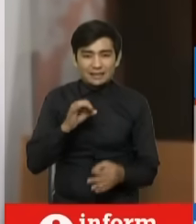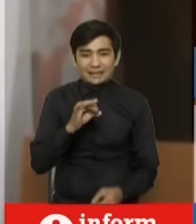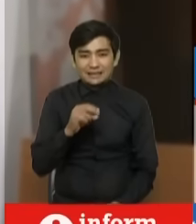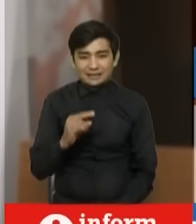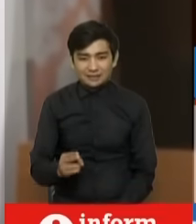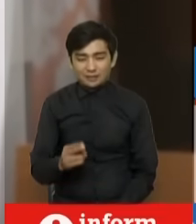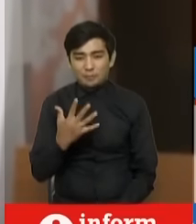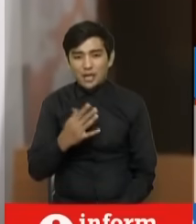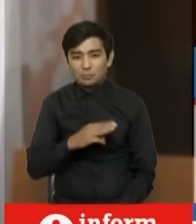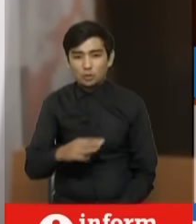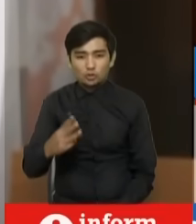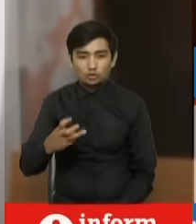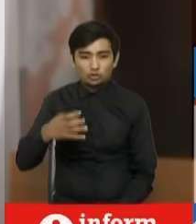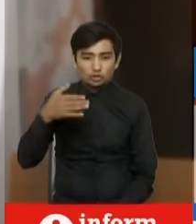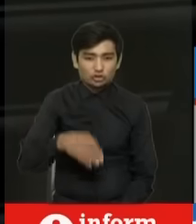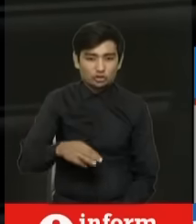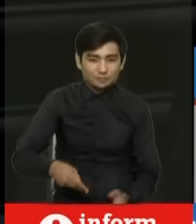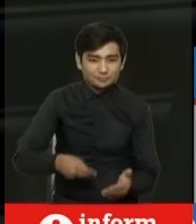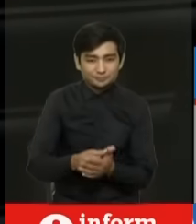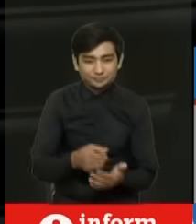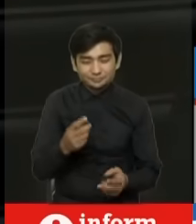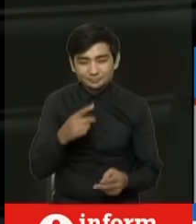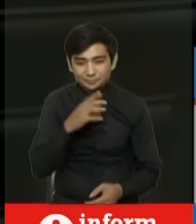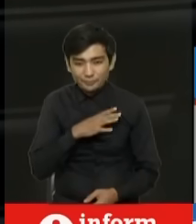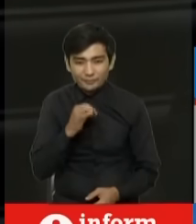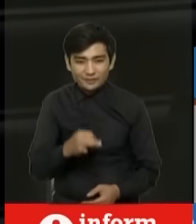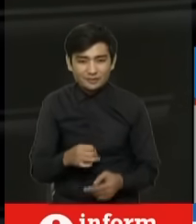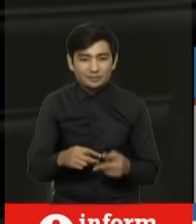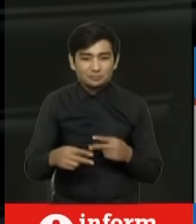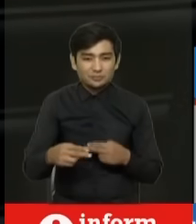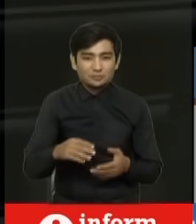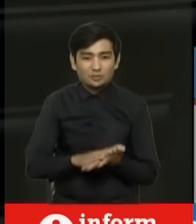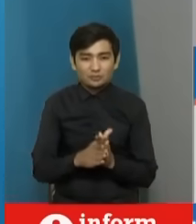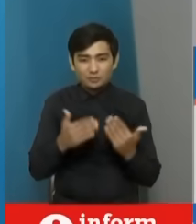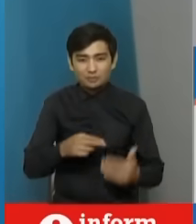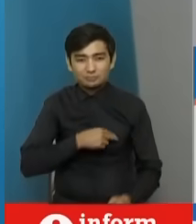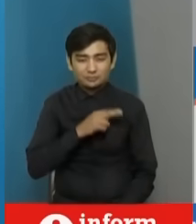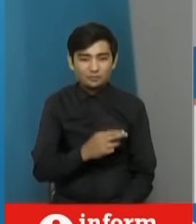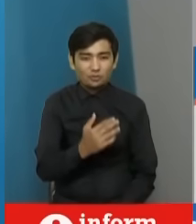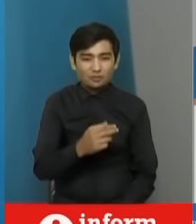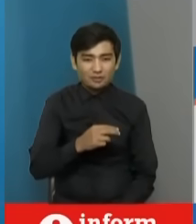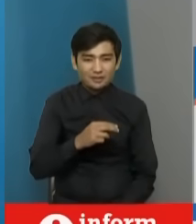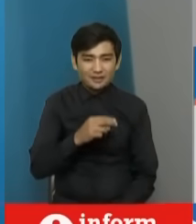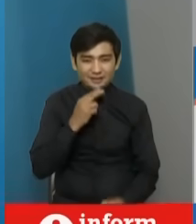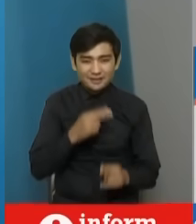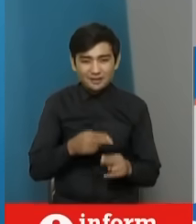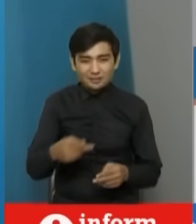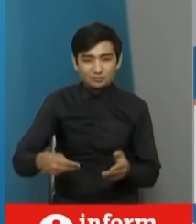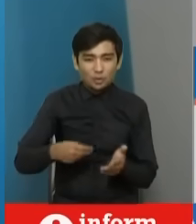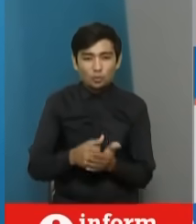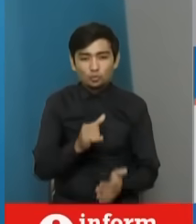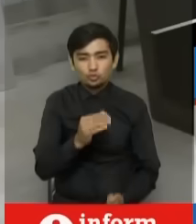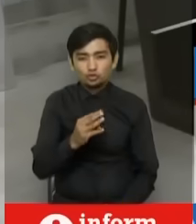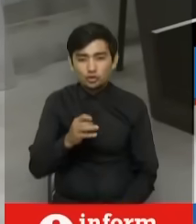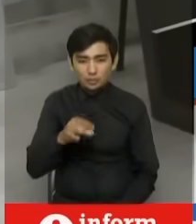размере 5 300 000 тенге. Стороны пришли к медиативному соглашению. Сестра погибшей сообщила, что ей возместили весь ущерб